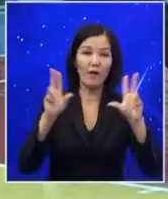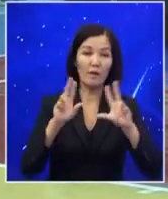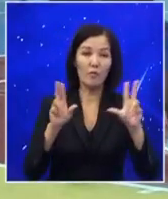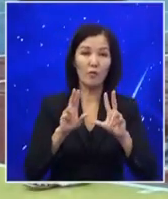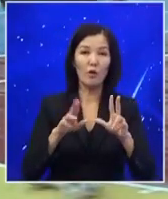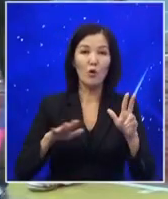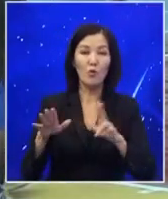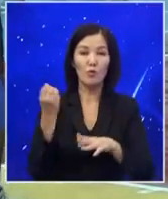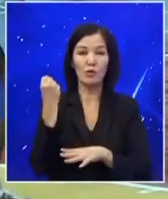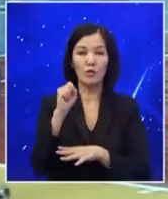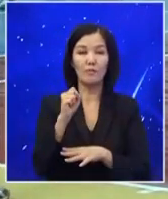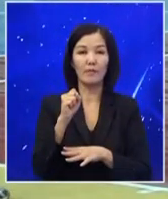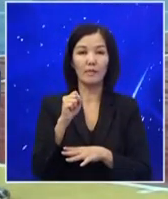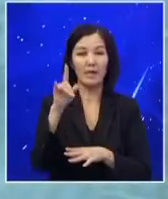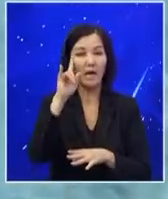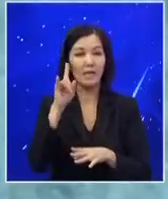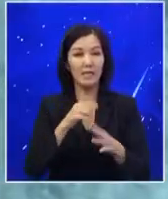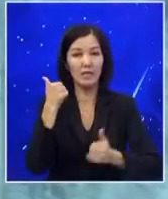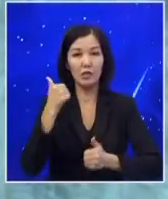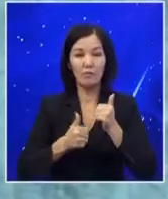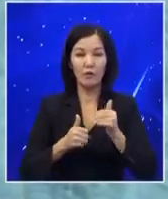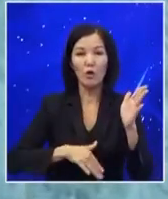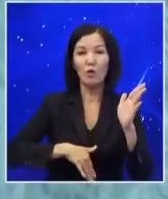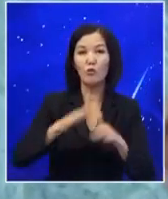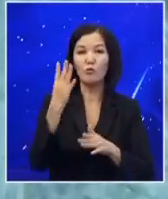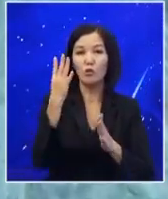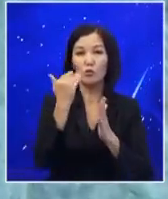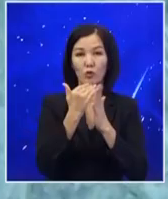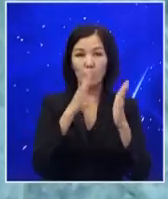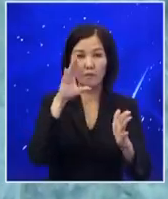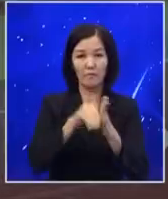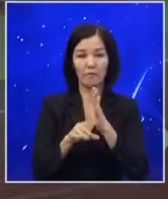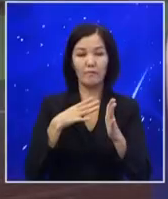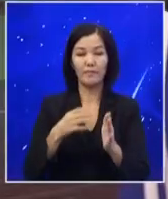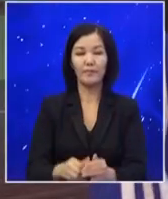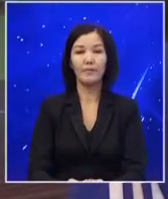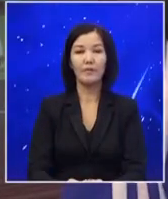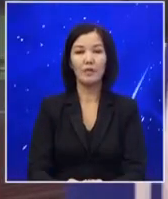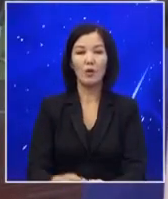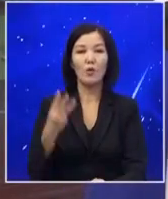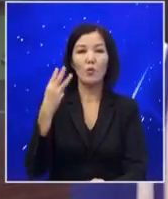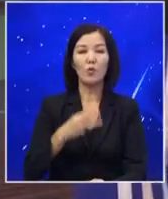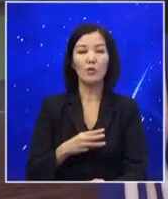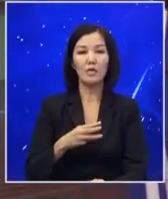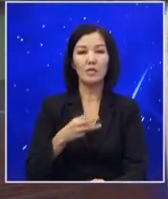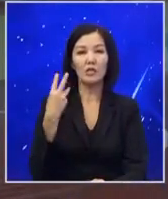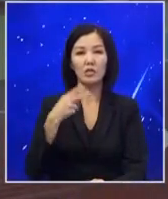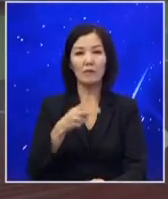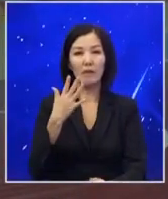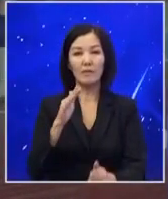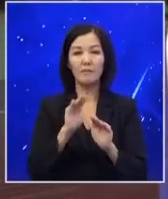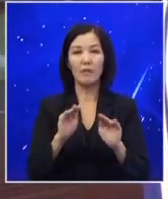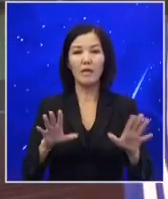өңір жеңімпаз атанып, Қазақстан чемпионатында үздік төрттіктен көрінді. 30 баладан 25 баладан артық